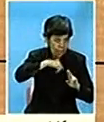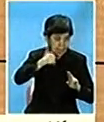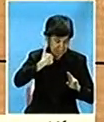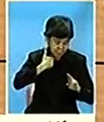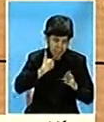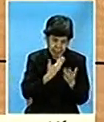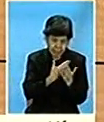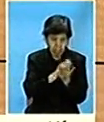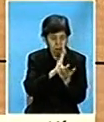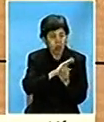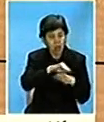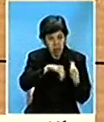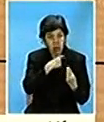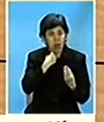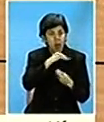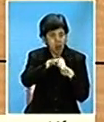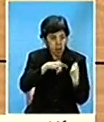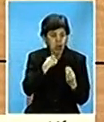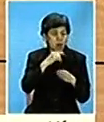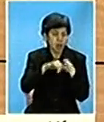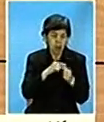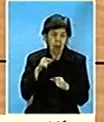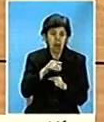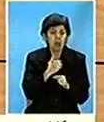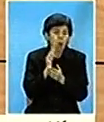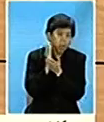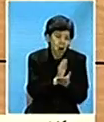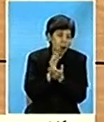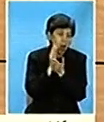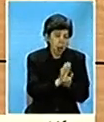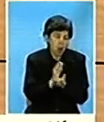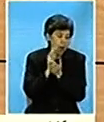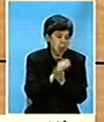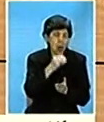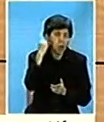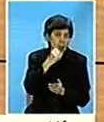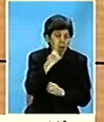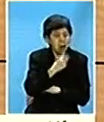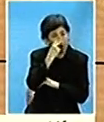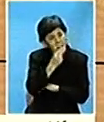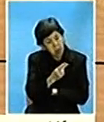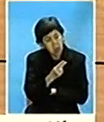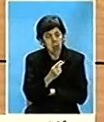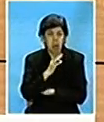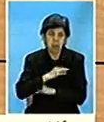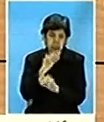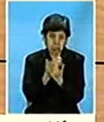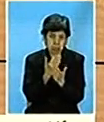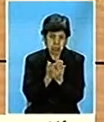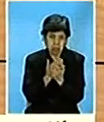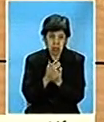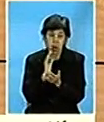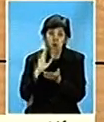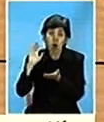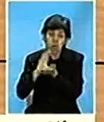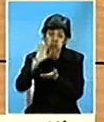แบบขาดทุนอยู่ตลอดต้องรับเงินบริจาคช่วยเหลือทุกปีเห็นมาชี้แจงว่าเงินที่ได้งบประม